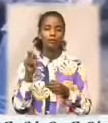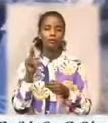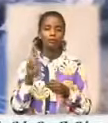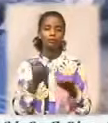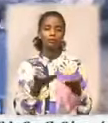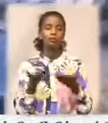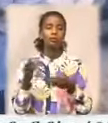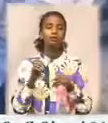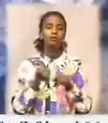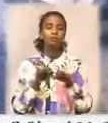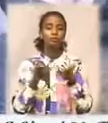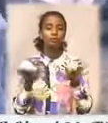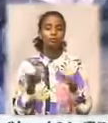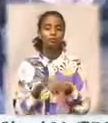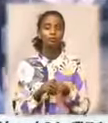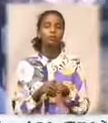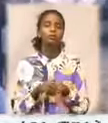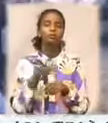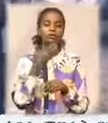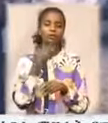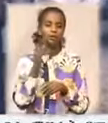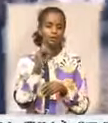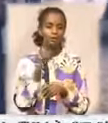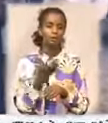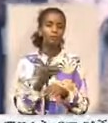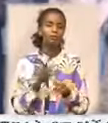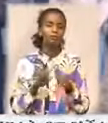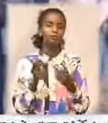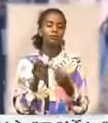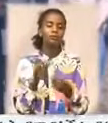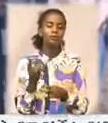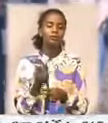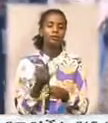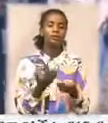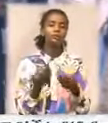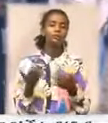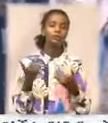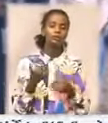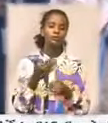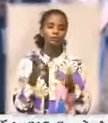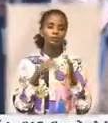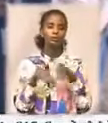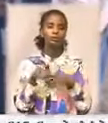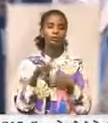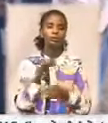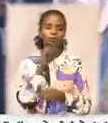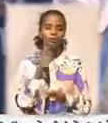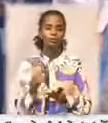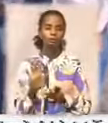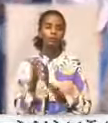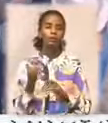አቅርቦታችን፣ ስርጭታችን በጣም የተሻለ ነው። ነገር ግን የምርጥ ዘር አቅርቦታችን አሁንም ቢሆን ከችግር ይወጣ አይደለም።